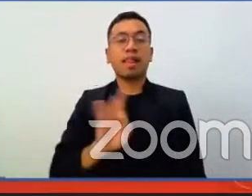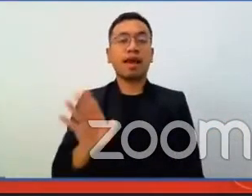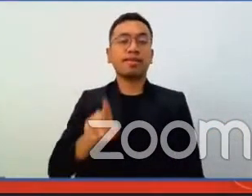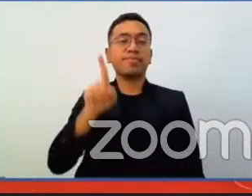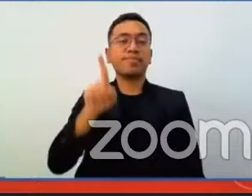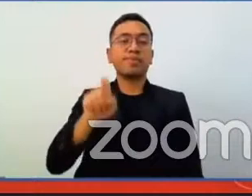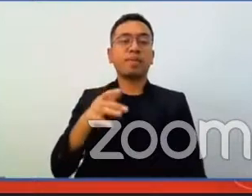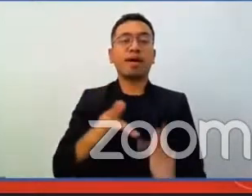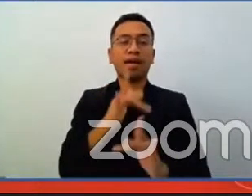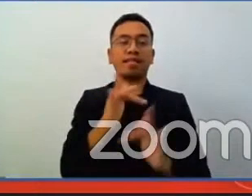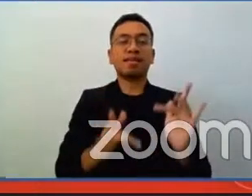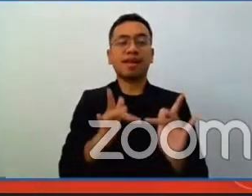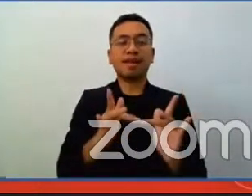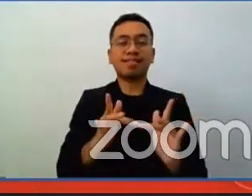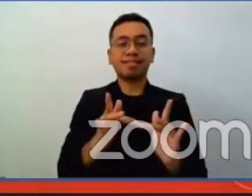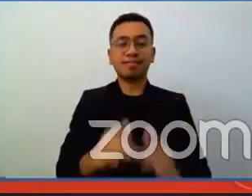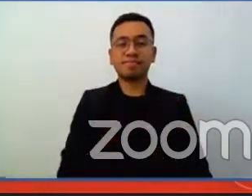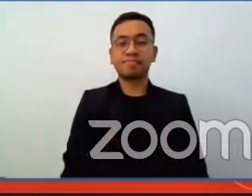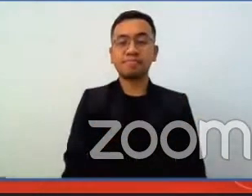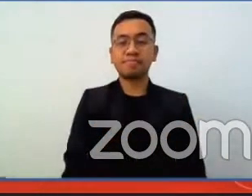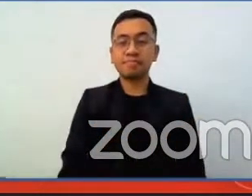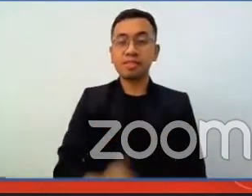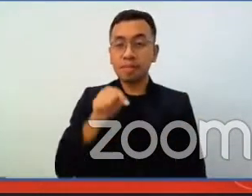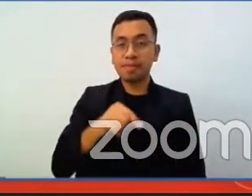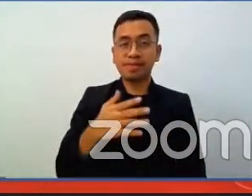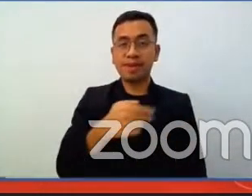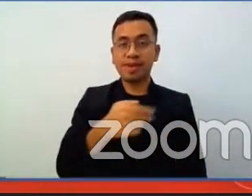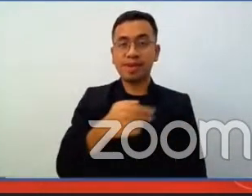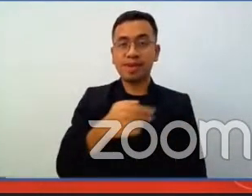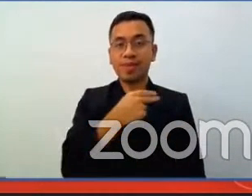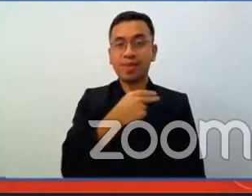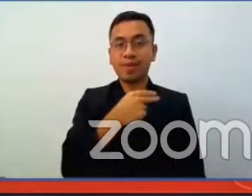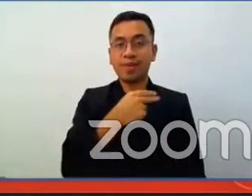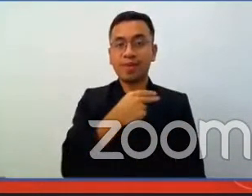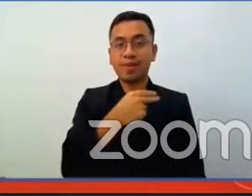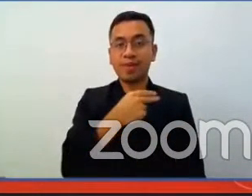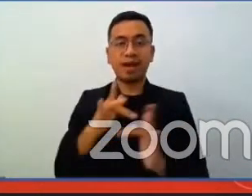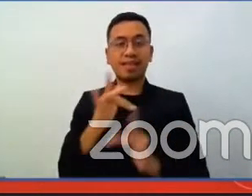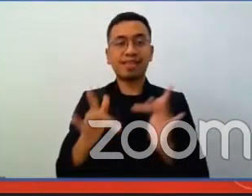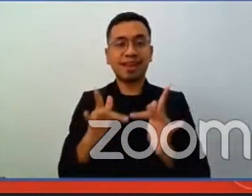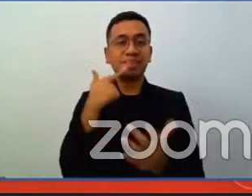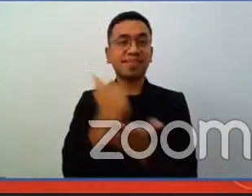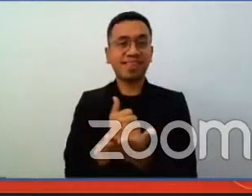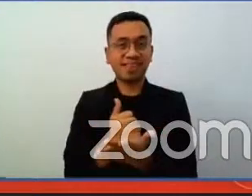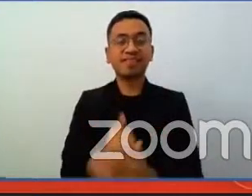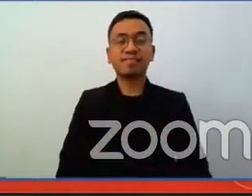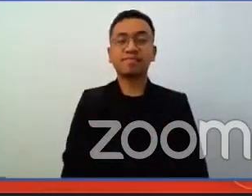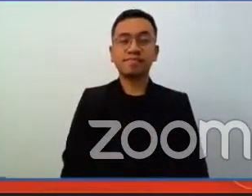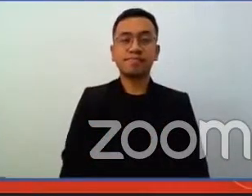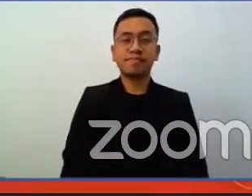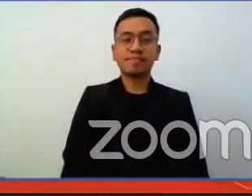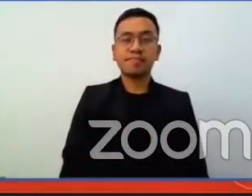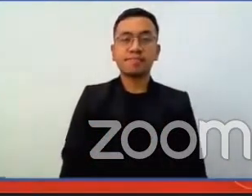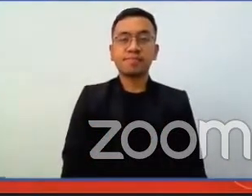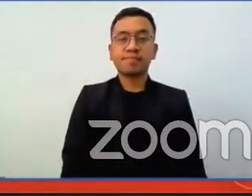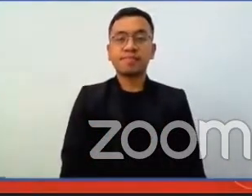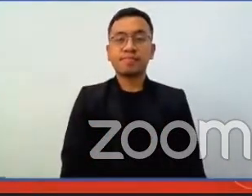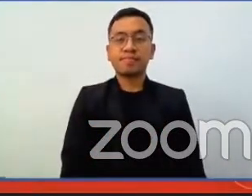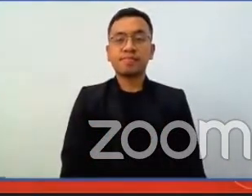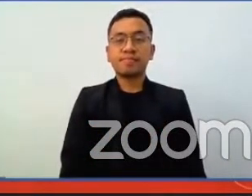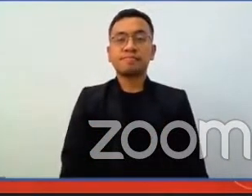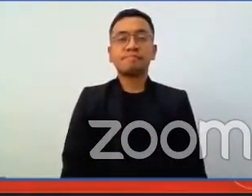kuota internet. Kita tahu bahwa di Indonesia kuota internet ini menjadi sangat penting. Apakah